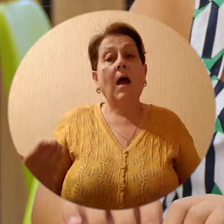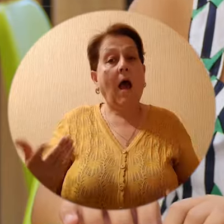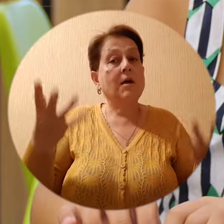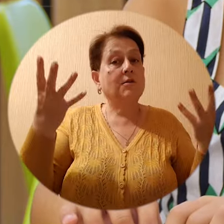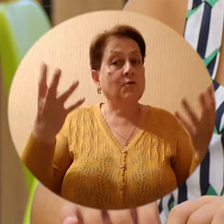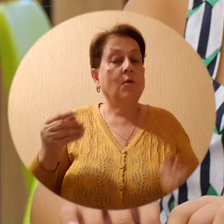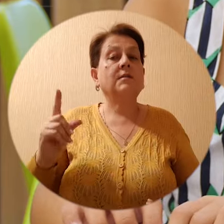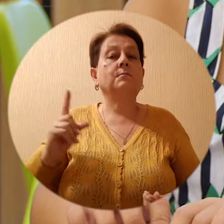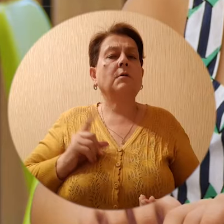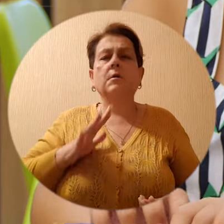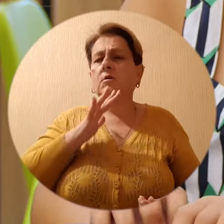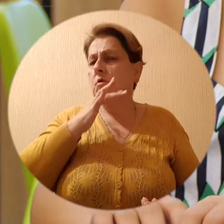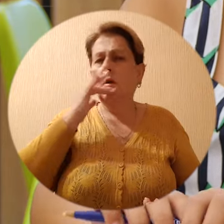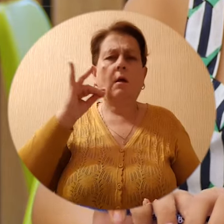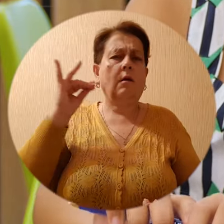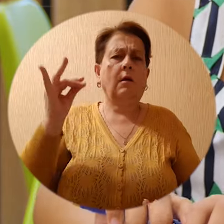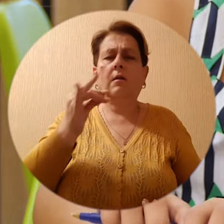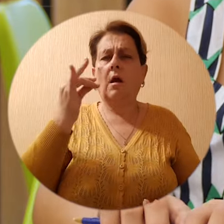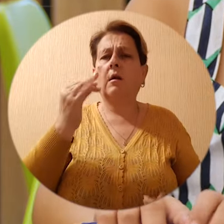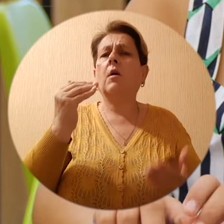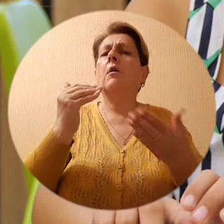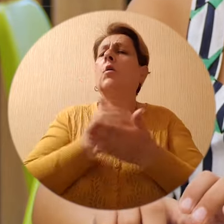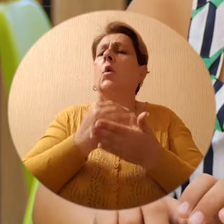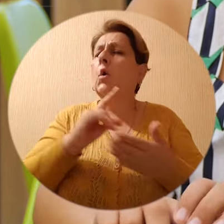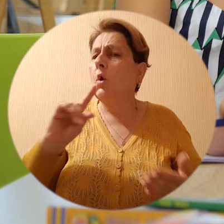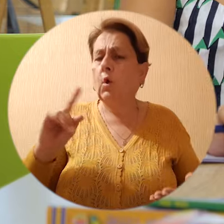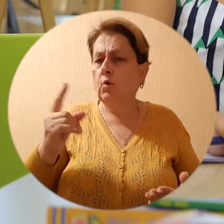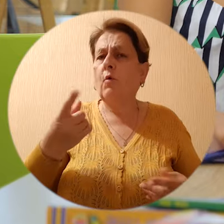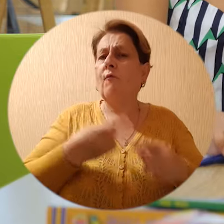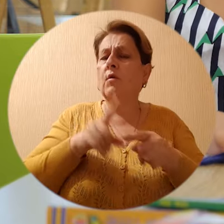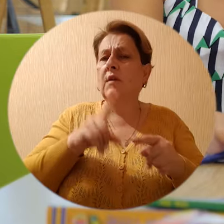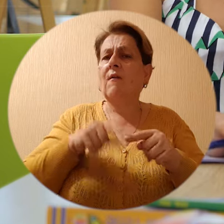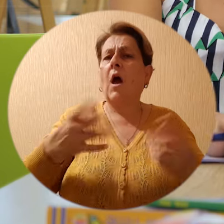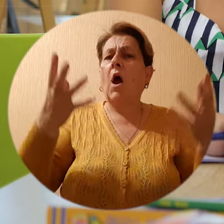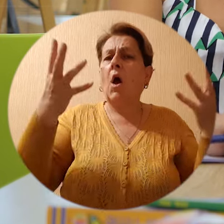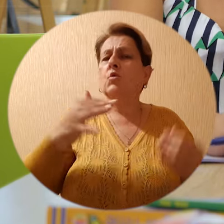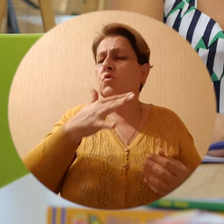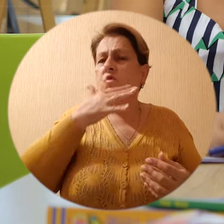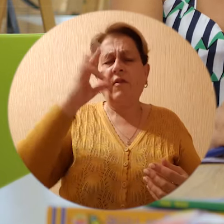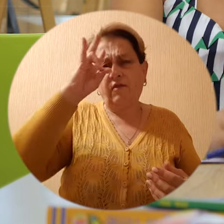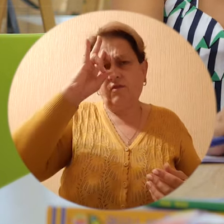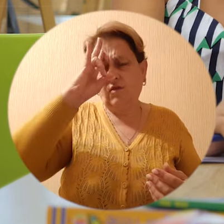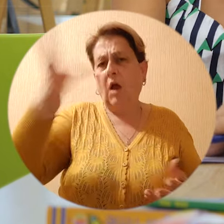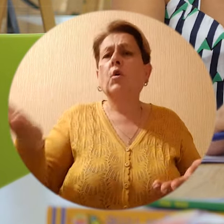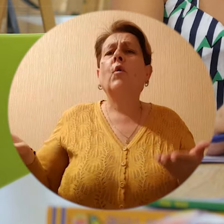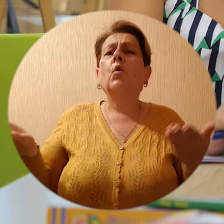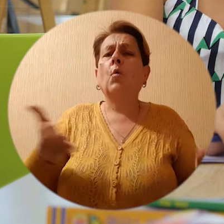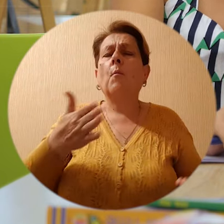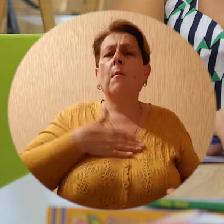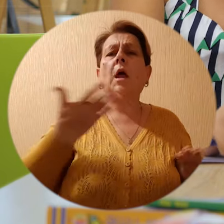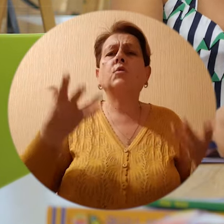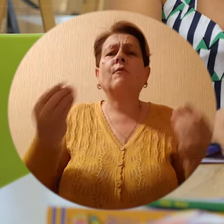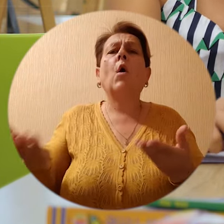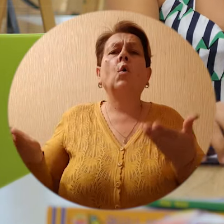Իսկ այսօր սպասվում է շատ հետաքրքիր եթեր, ինչու՞։ Որովհետև մենք այսօր ունենք շատ տաղանդավոր հյուր,